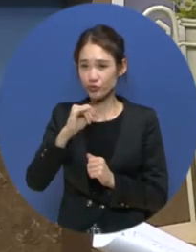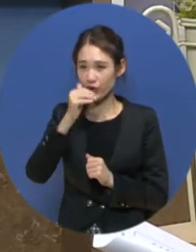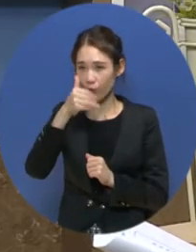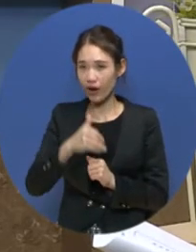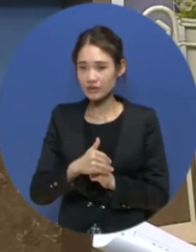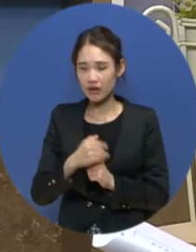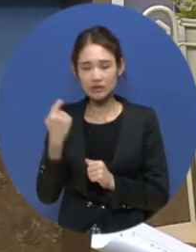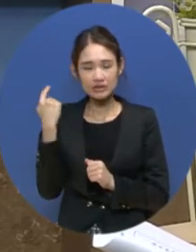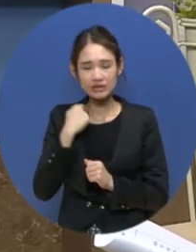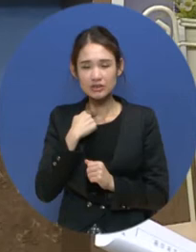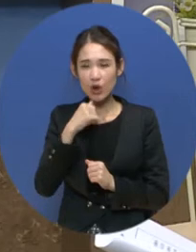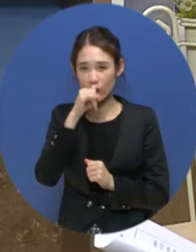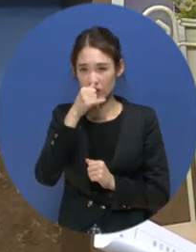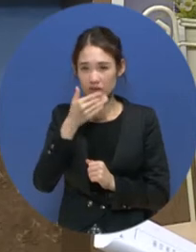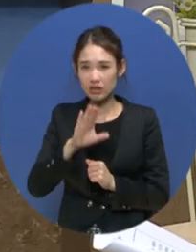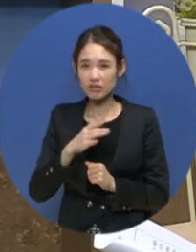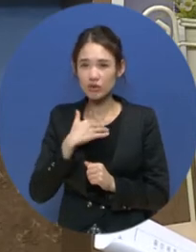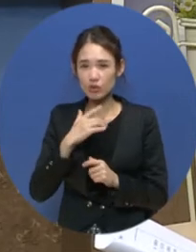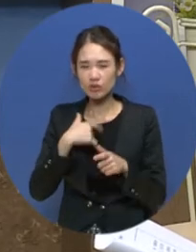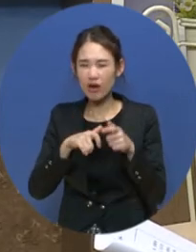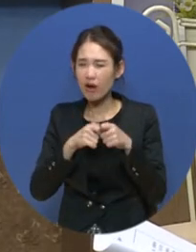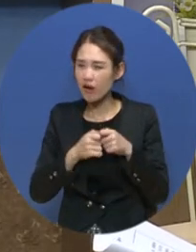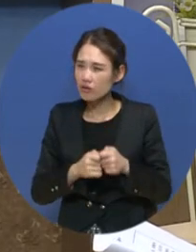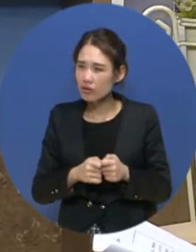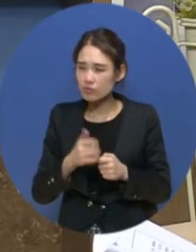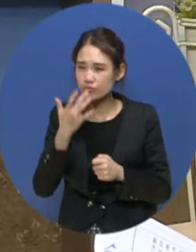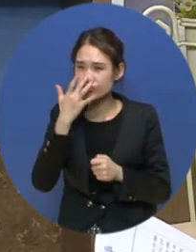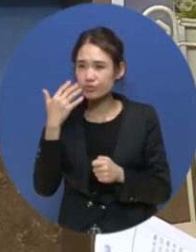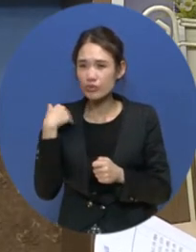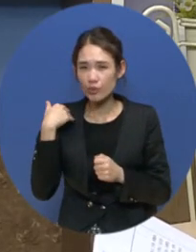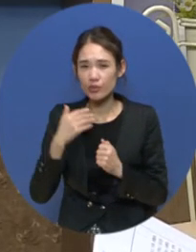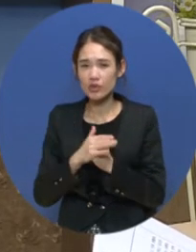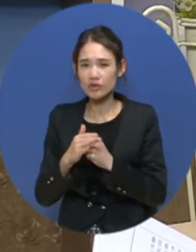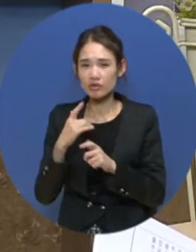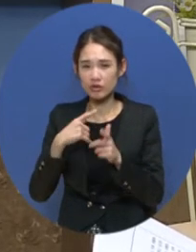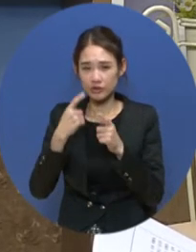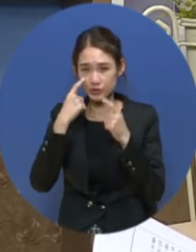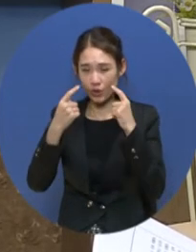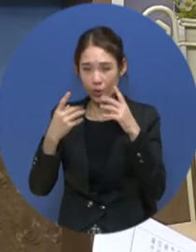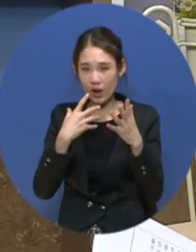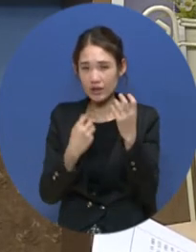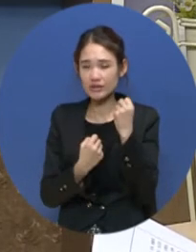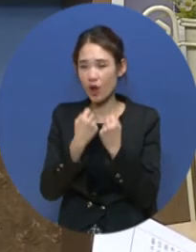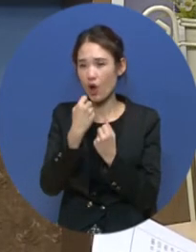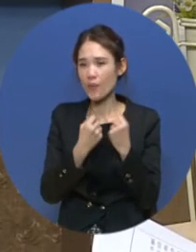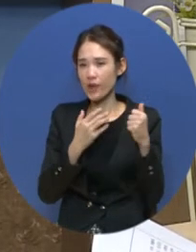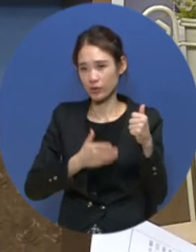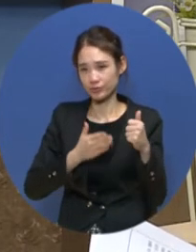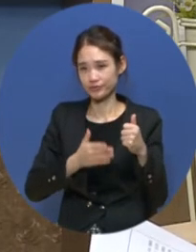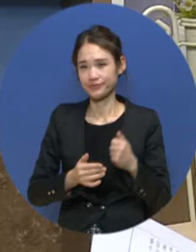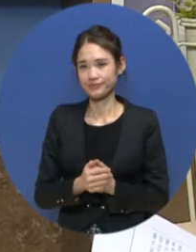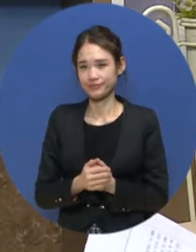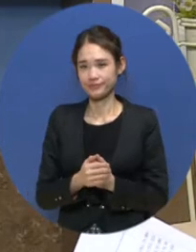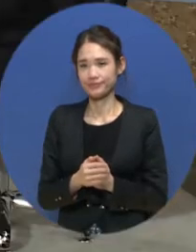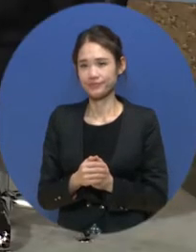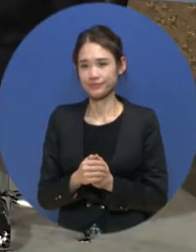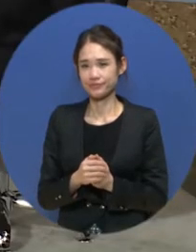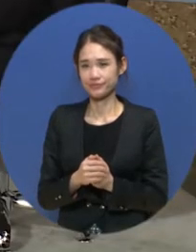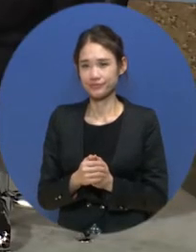많이 들어보기는 했지만 저도 자세하게는 잘 모르거든요. 그래서 좀더 정확하게 설명을 부탁드리도록 하겠습니다.